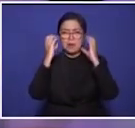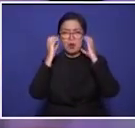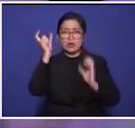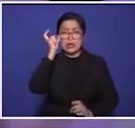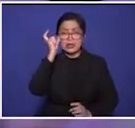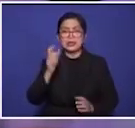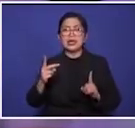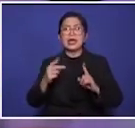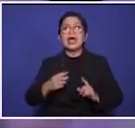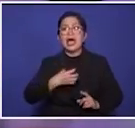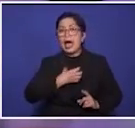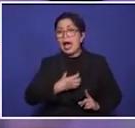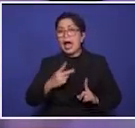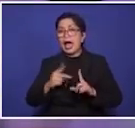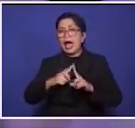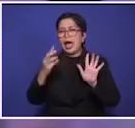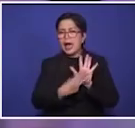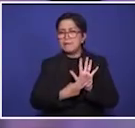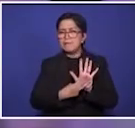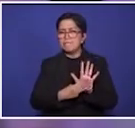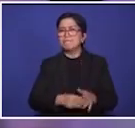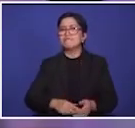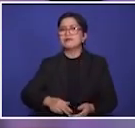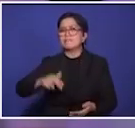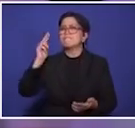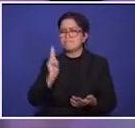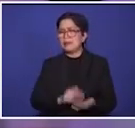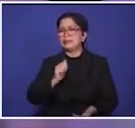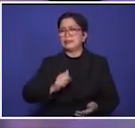tegakkan dan ini harga mati buat kita adil